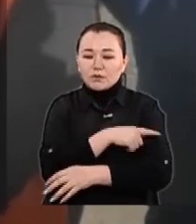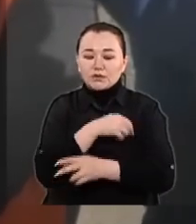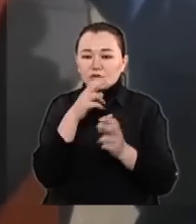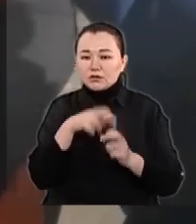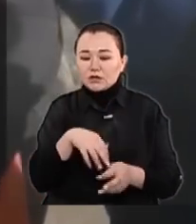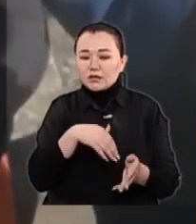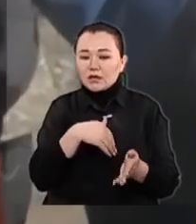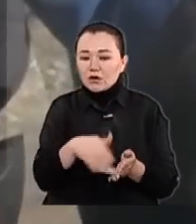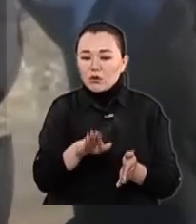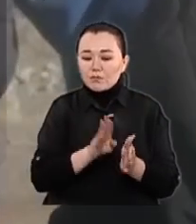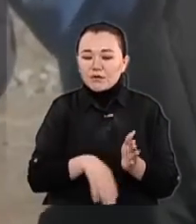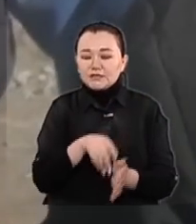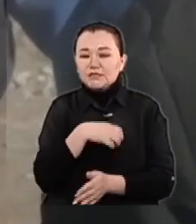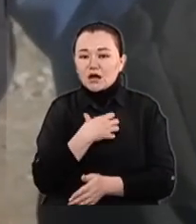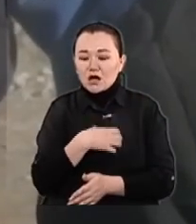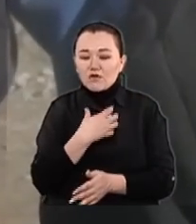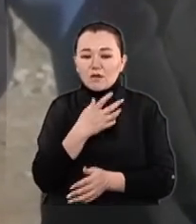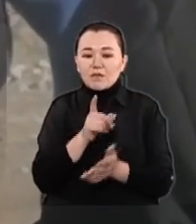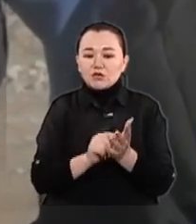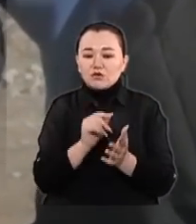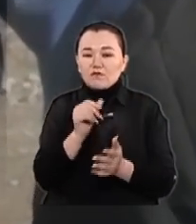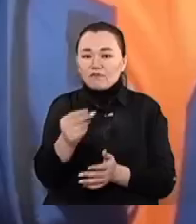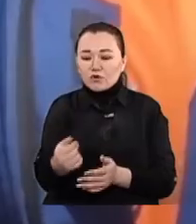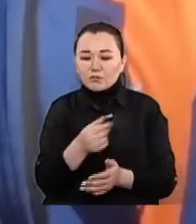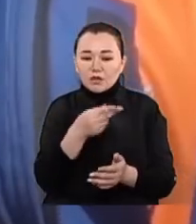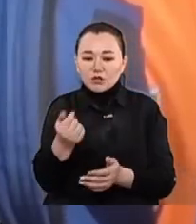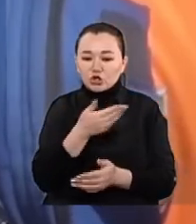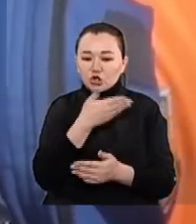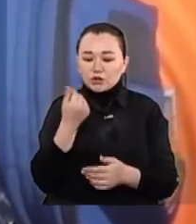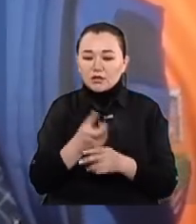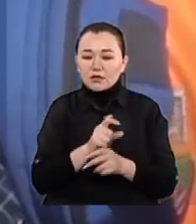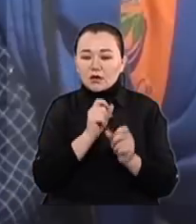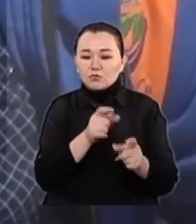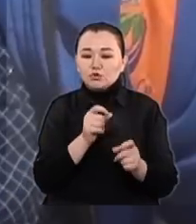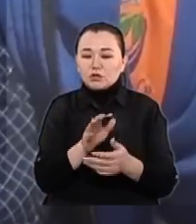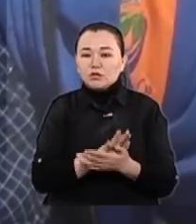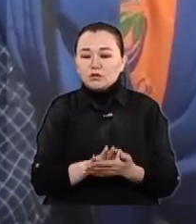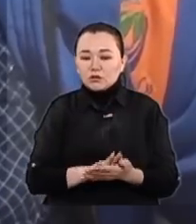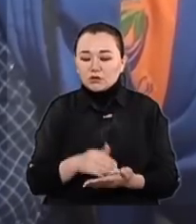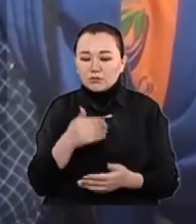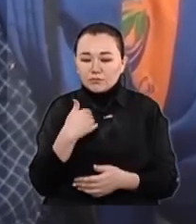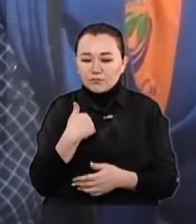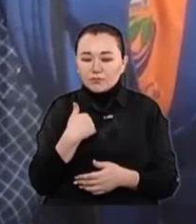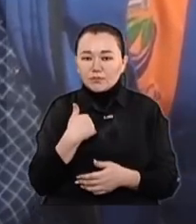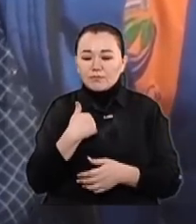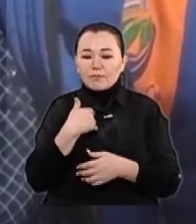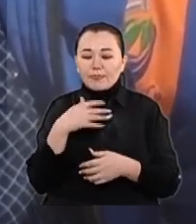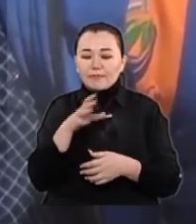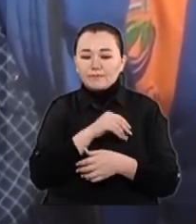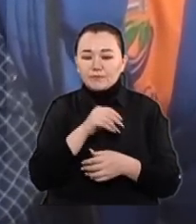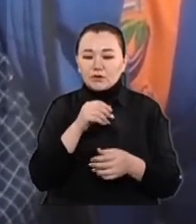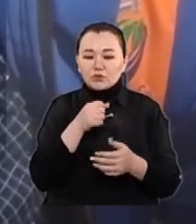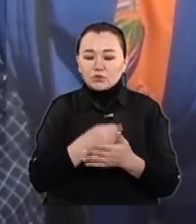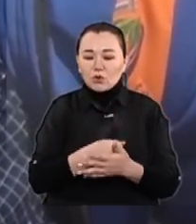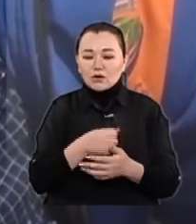кейбір кезде медстрахование төленбеген үшін пенсионный фондты төлемей жатыр. Мусорлар тазалаймыз. Өлген құсқа дейін